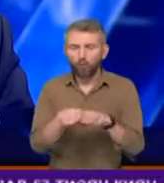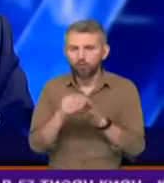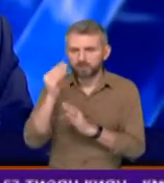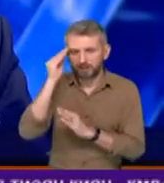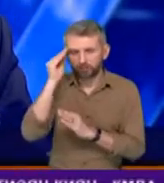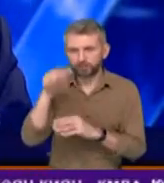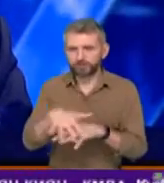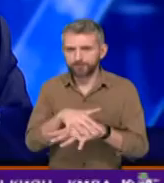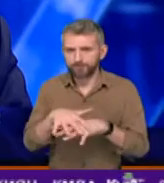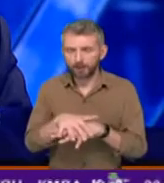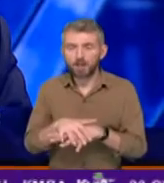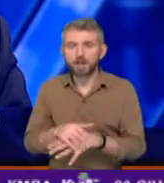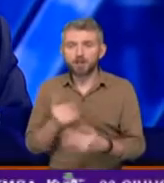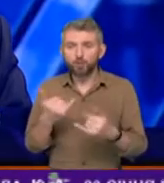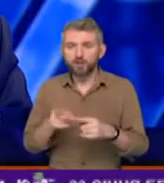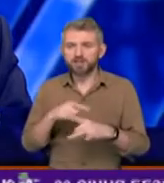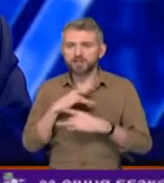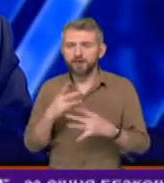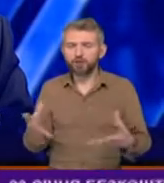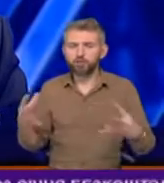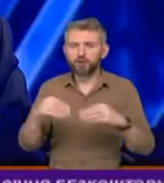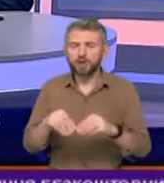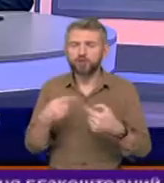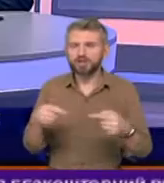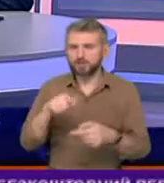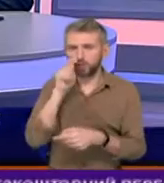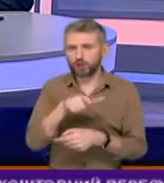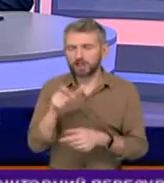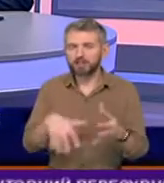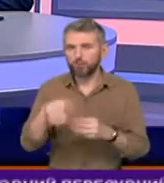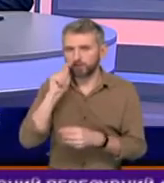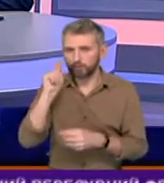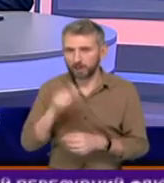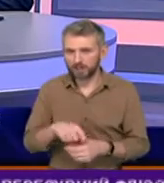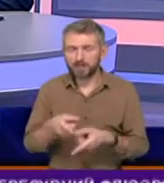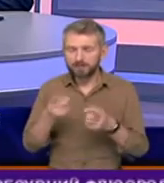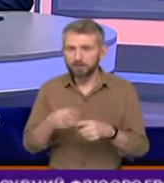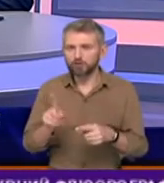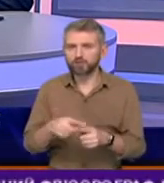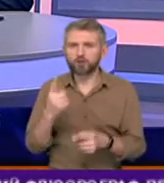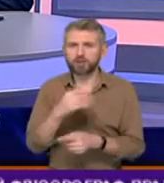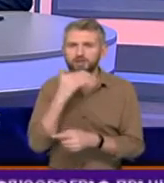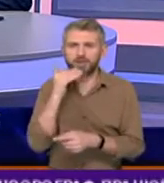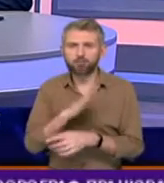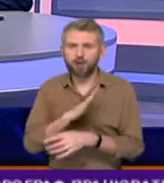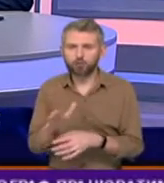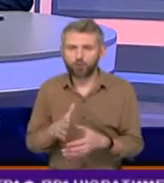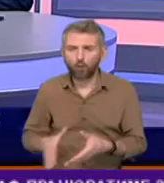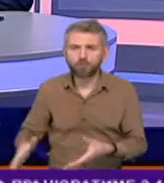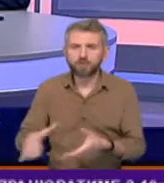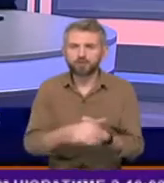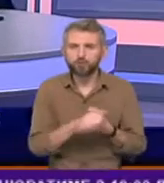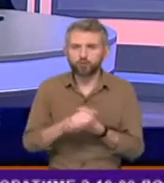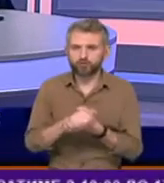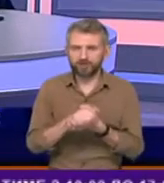і сьогодні, наприклад, це свято, воно об'єднує різних українців по всій Україні. Тобто дійсно це одне з небагатьох консолідуючих, скажімо